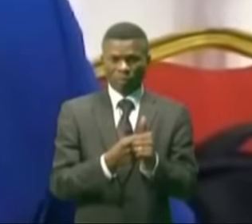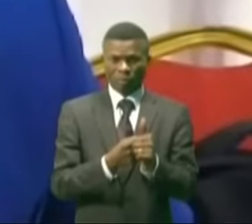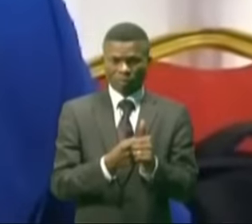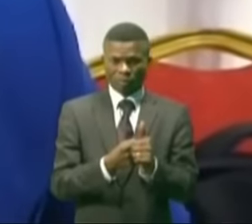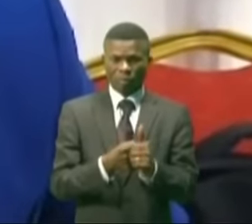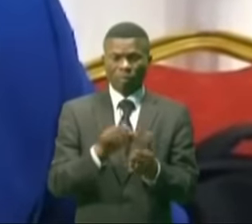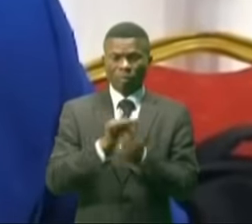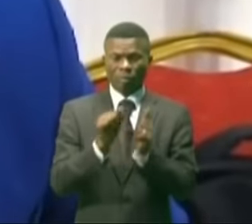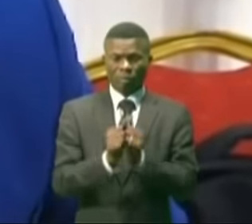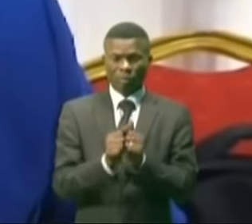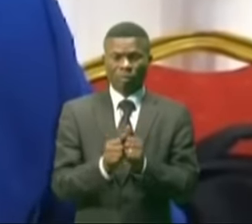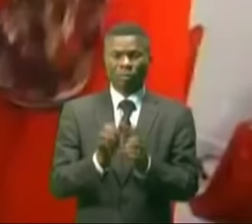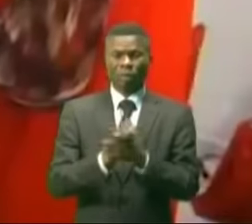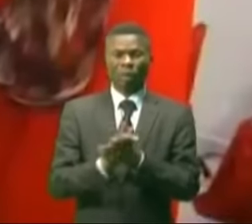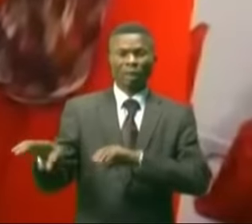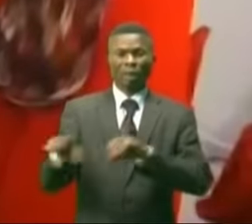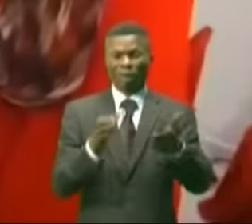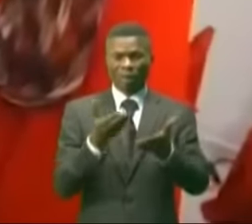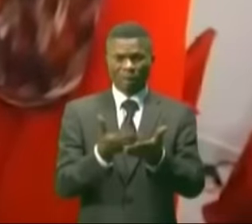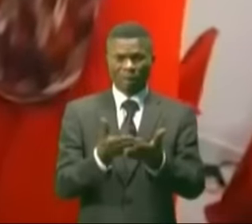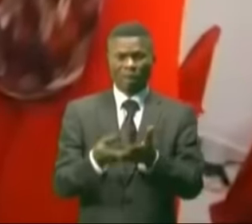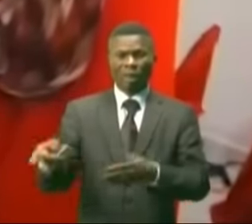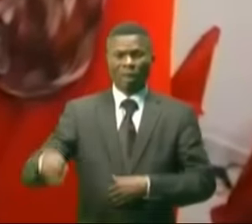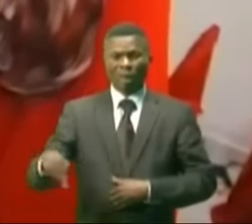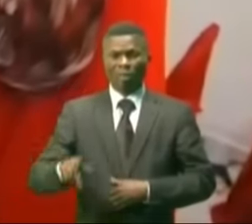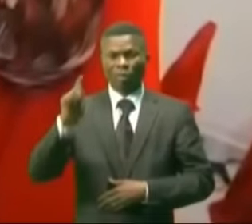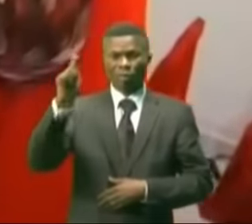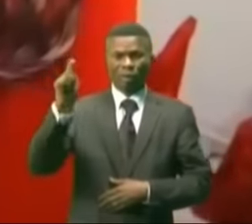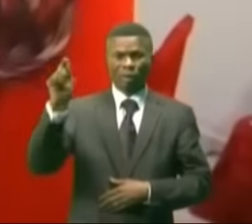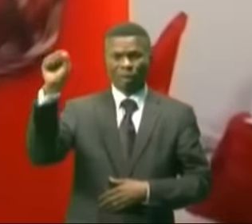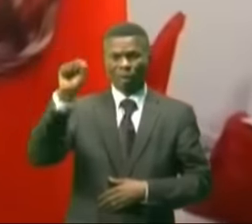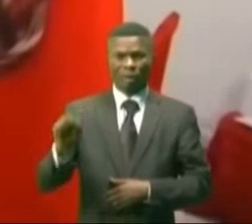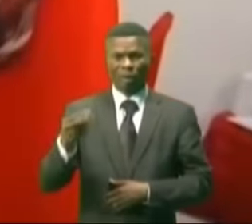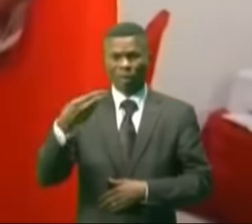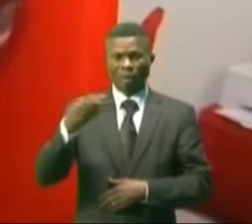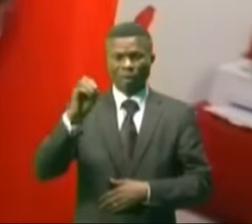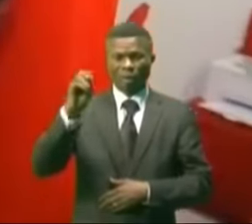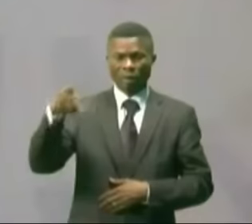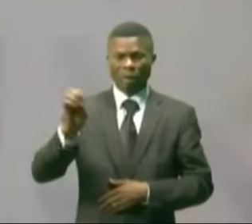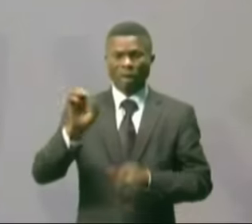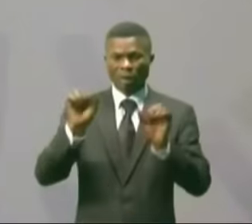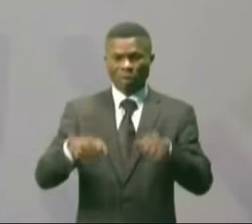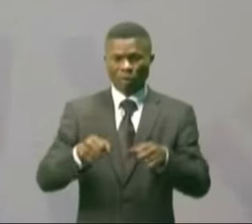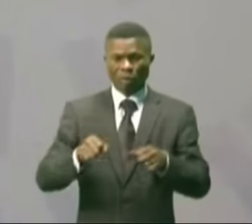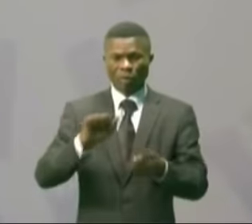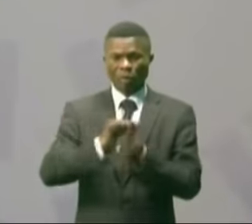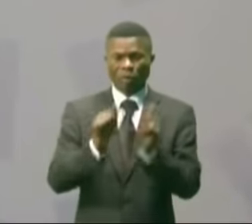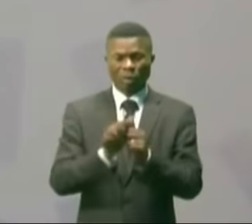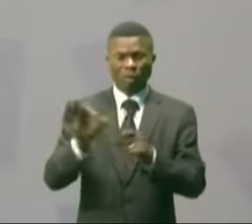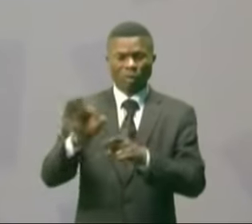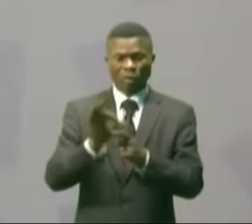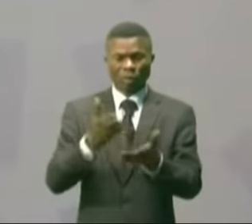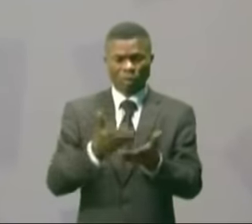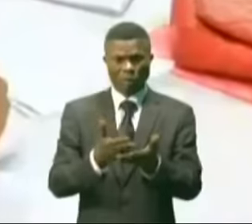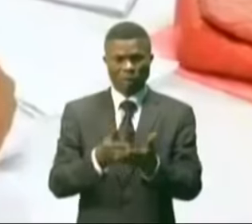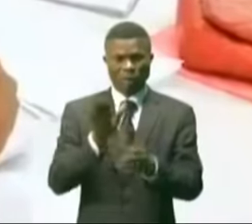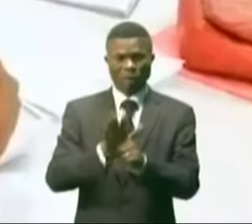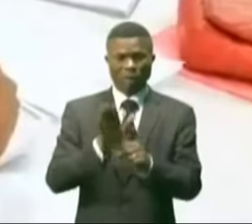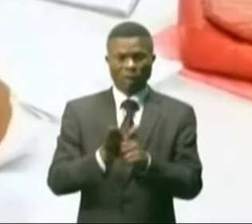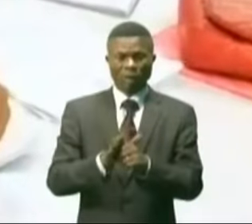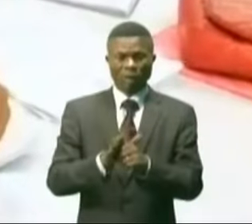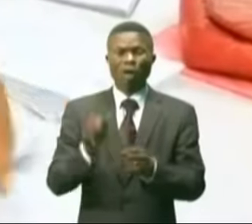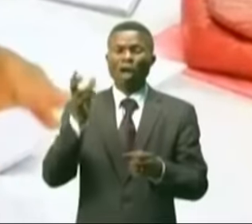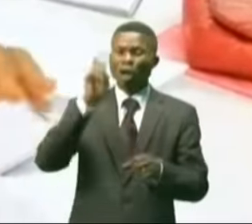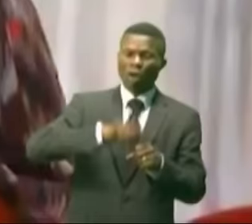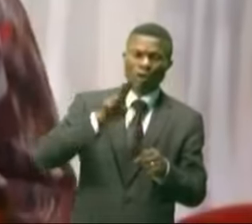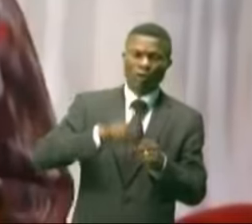se puisse étendre ses activités dans toute la province de la Tchopo et qu'il rende disponibles les intrants de la prévention et prise en charge des violences